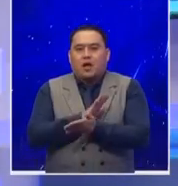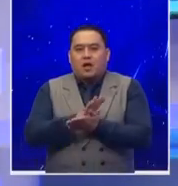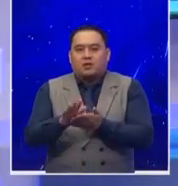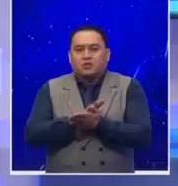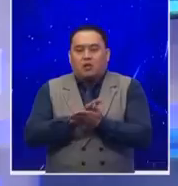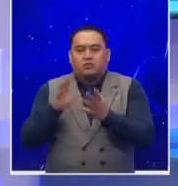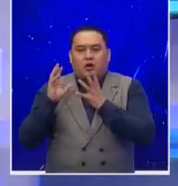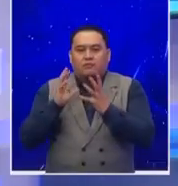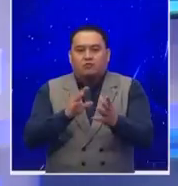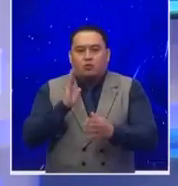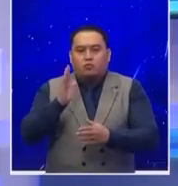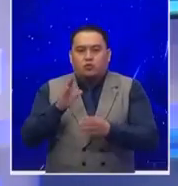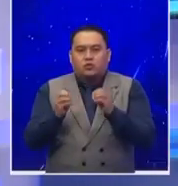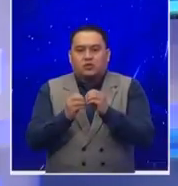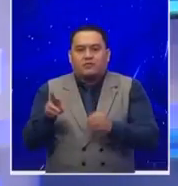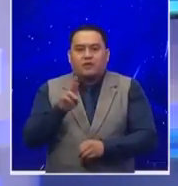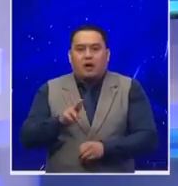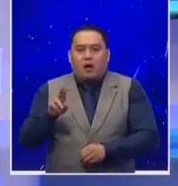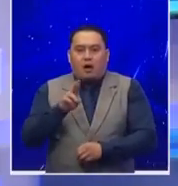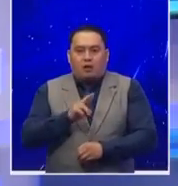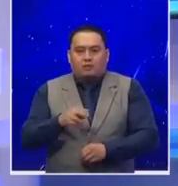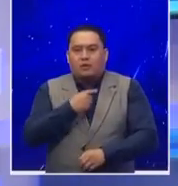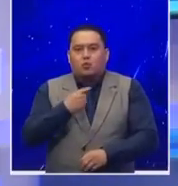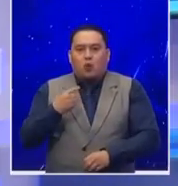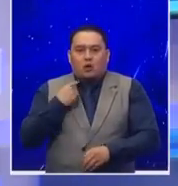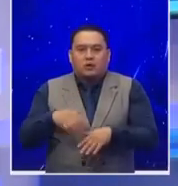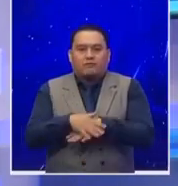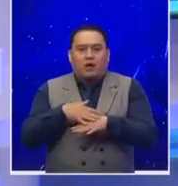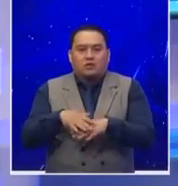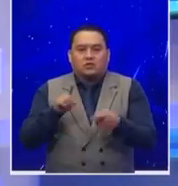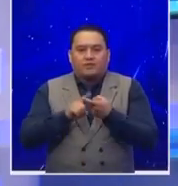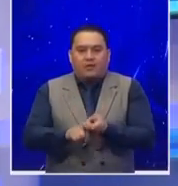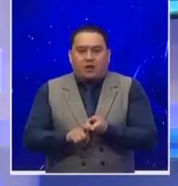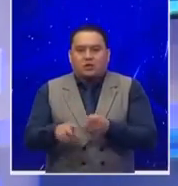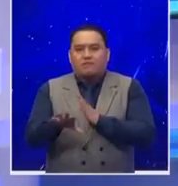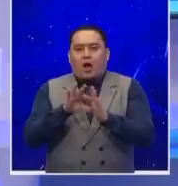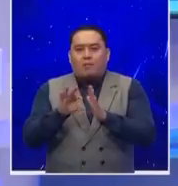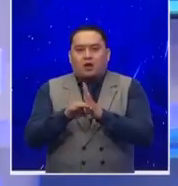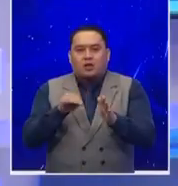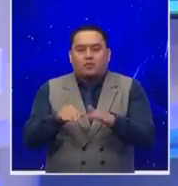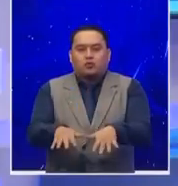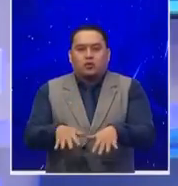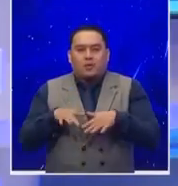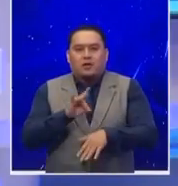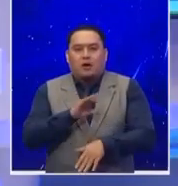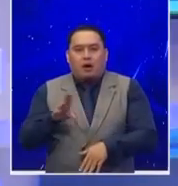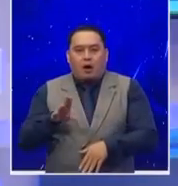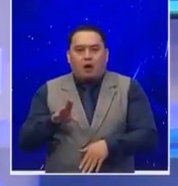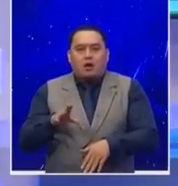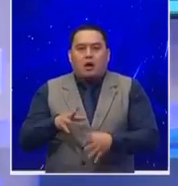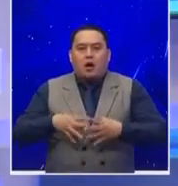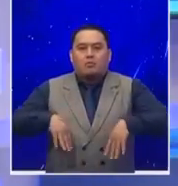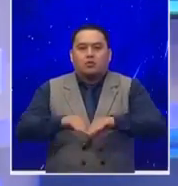Бесплатный проезд на автобусе будет доступен 10 января для всех талдыкурганцев. Связано это с выборами депутатов Мажилиса парламента